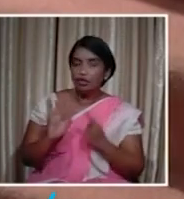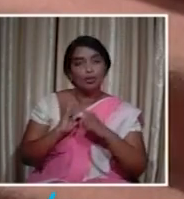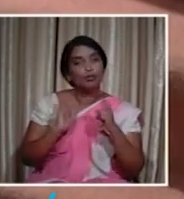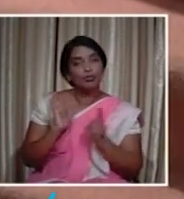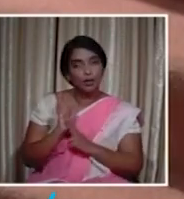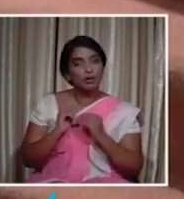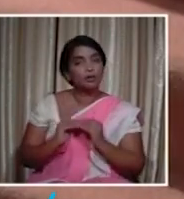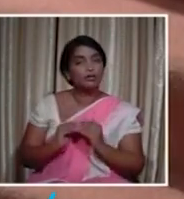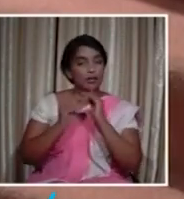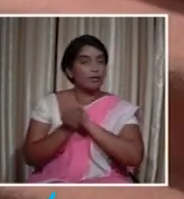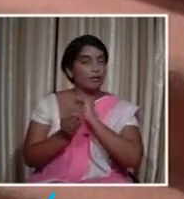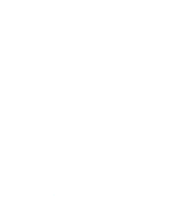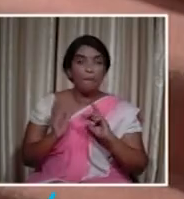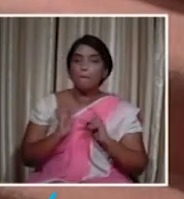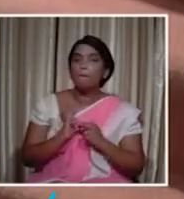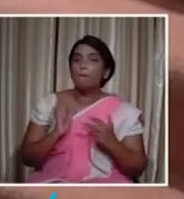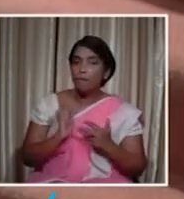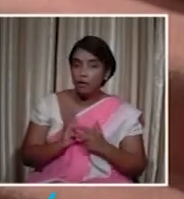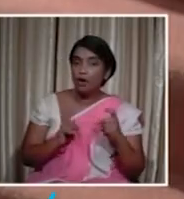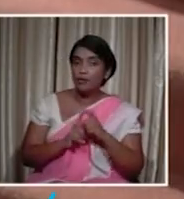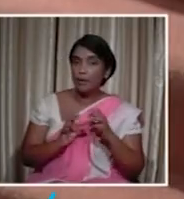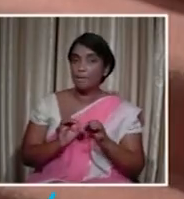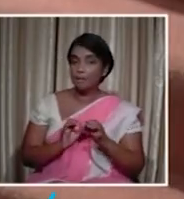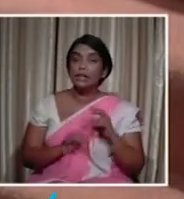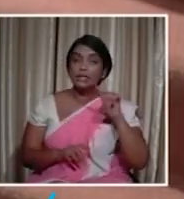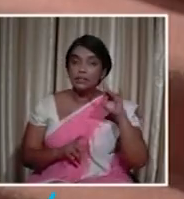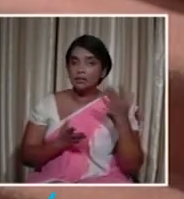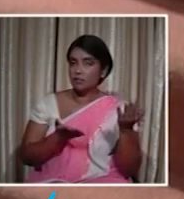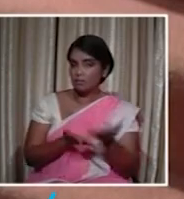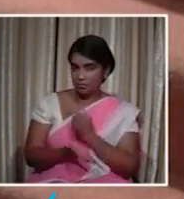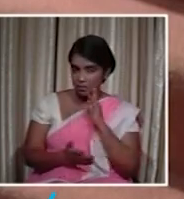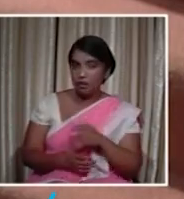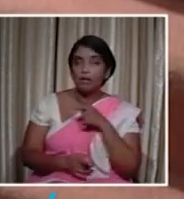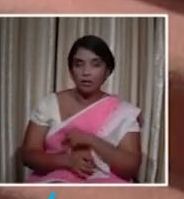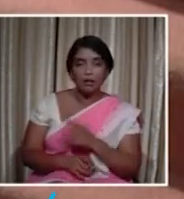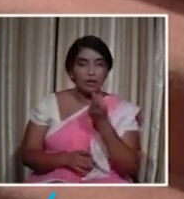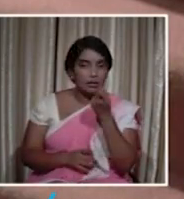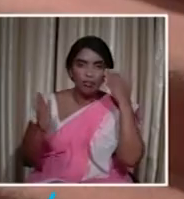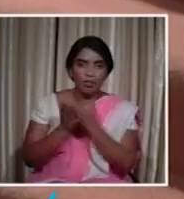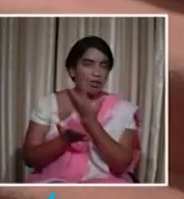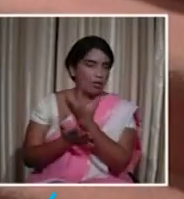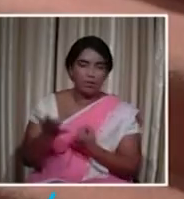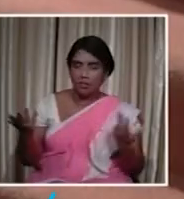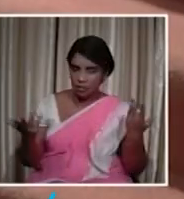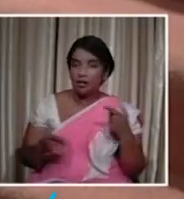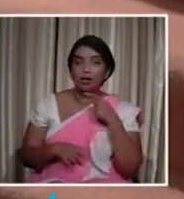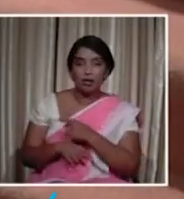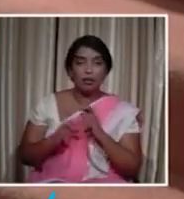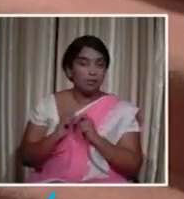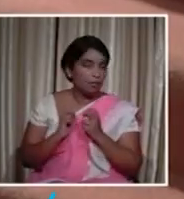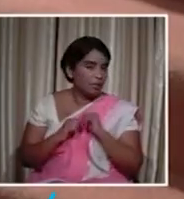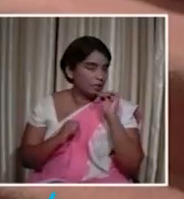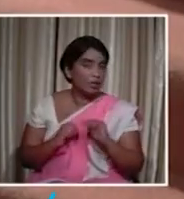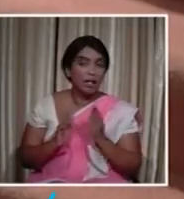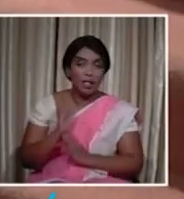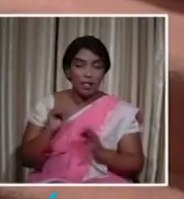ජාතීන්ගේ සංවර්ධන අරමුදල මෙවැනි ව්‍යාපෘති සඳහා ඩොලර් බිලියන 100ක් වෙන් කරවා තියෙනවා අපි එක සතයක්වත් ඒවෙන් අරගෙන නැහැ මේ අත් වෙලා තියෙන අර්බුදය